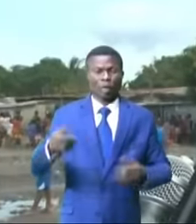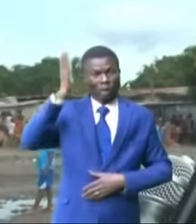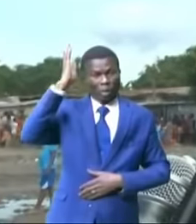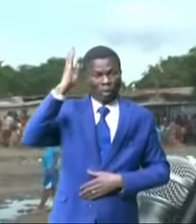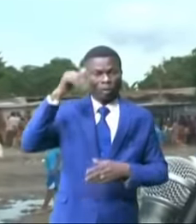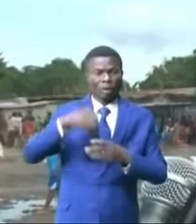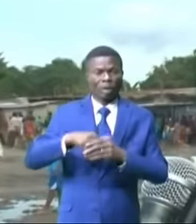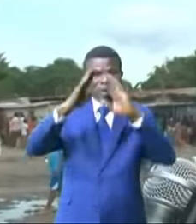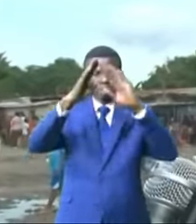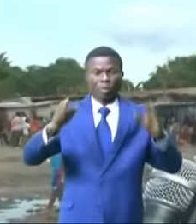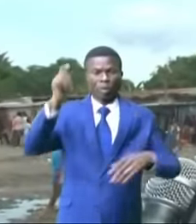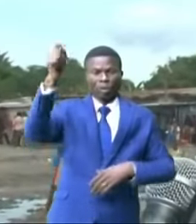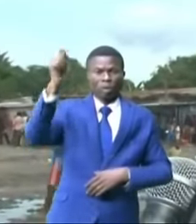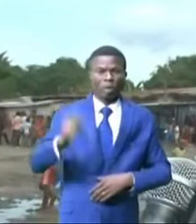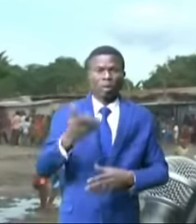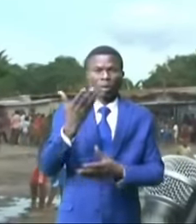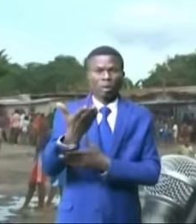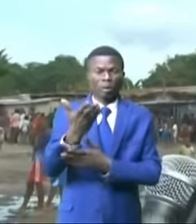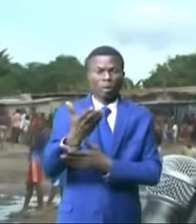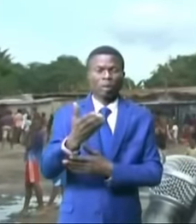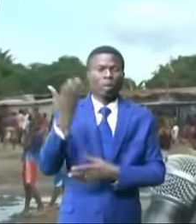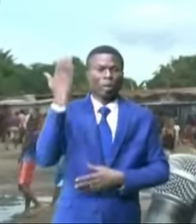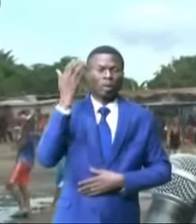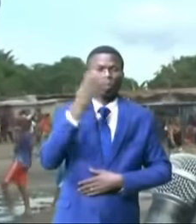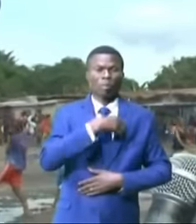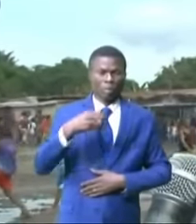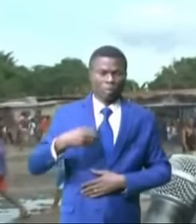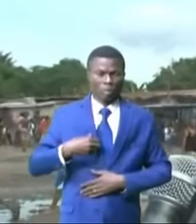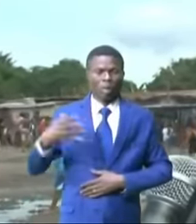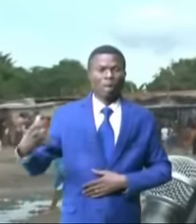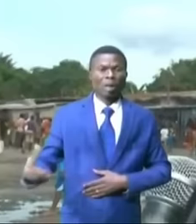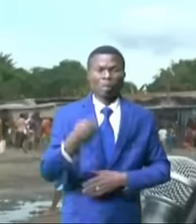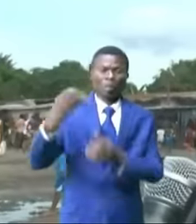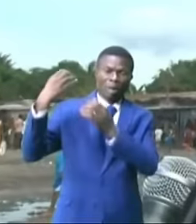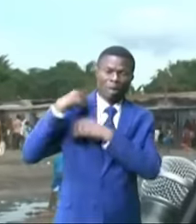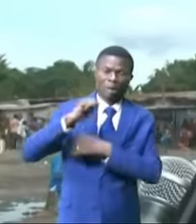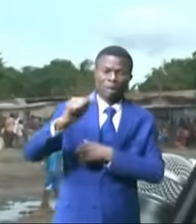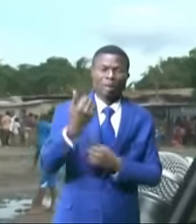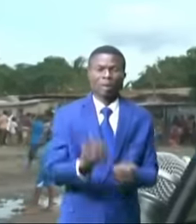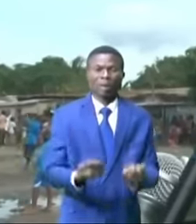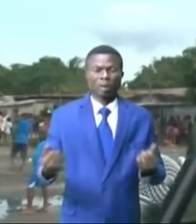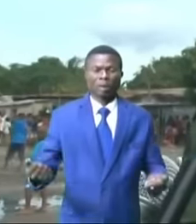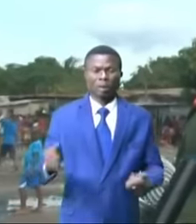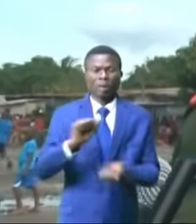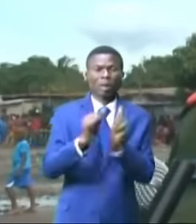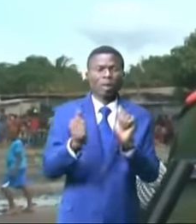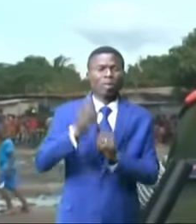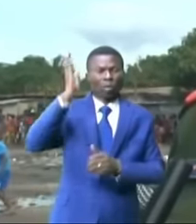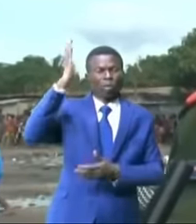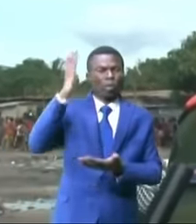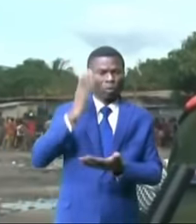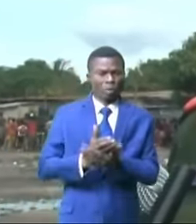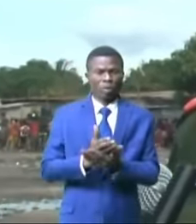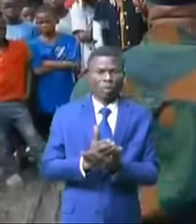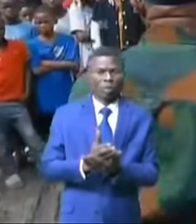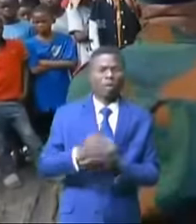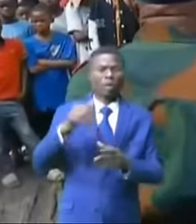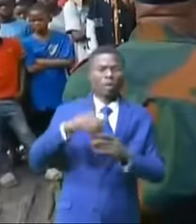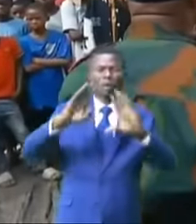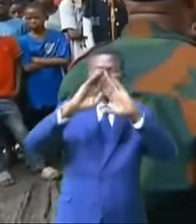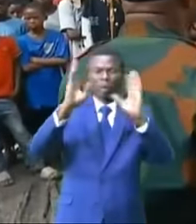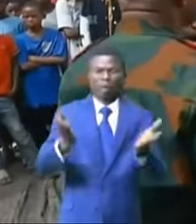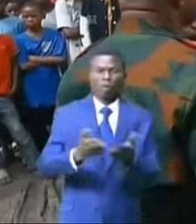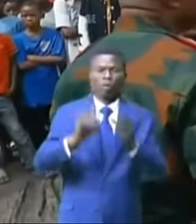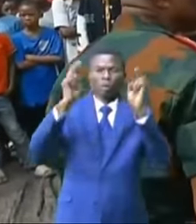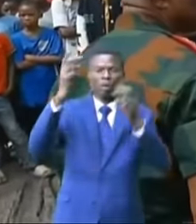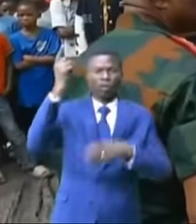deux camps. J'ai demandé à ce que les parents prennent leurs enfants en charge et que les phénomènes Koulouna prennent fin dans tout le camp de